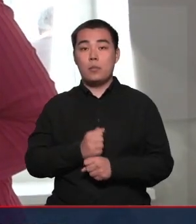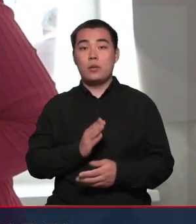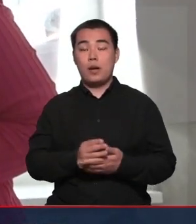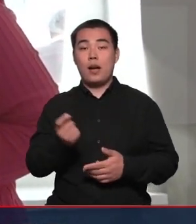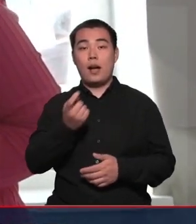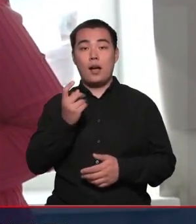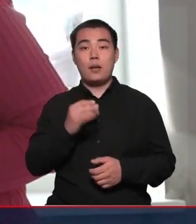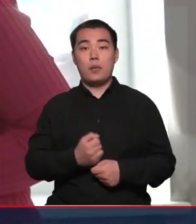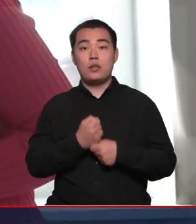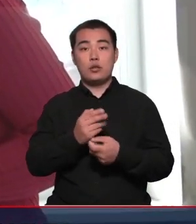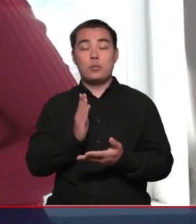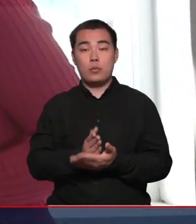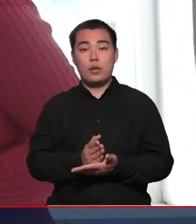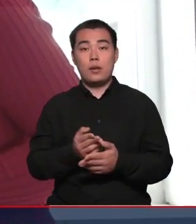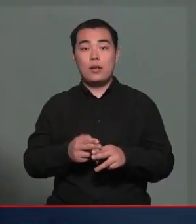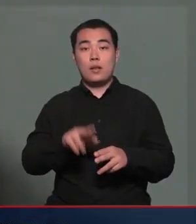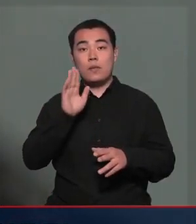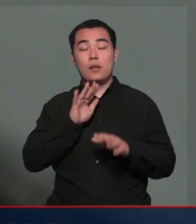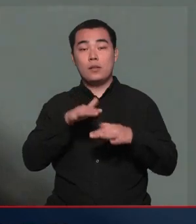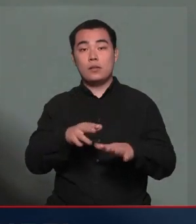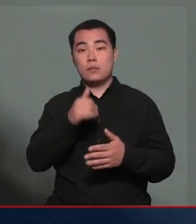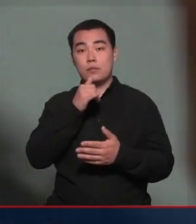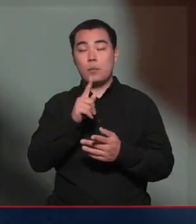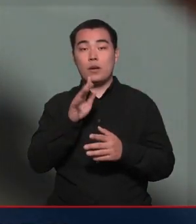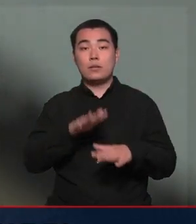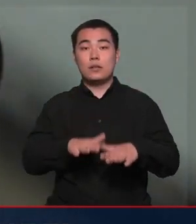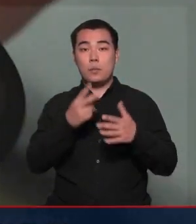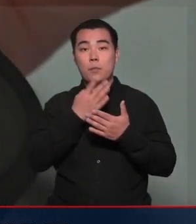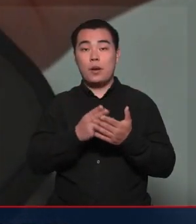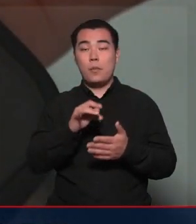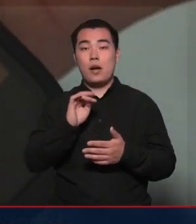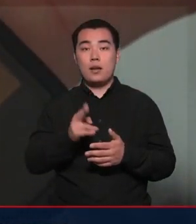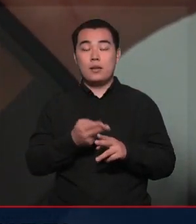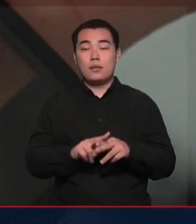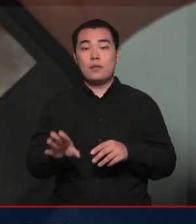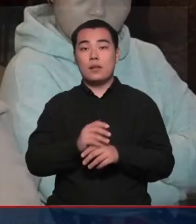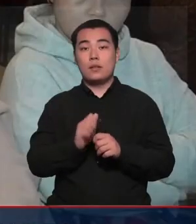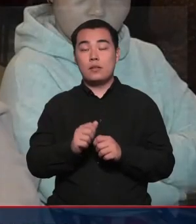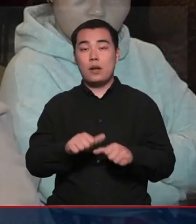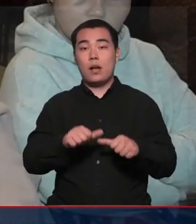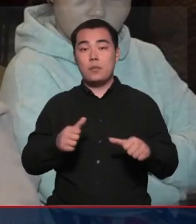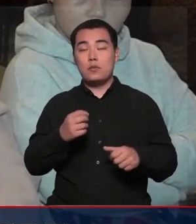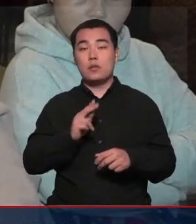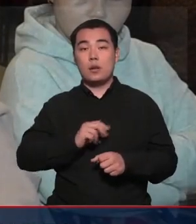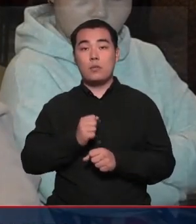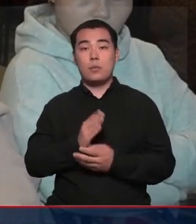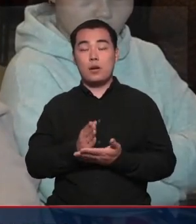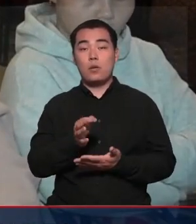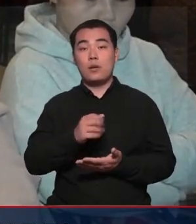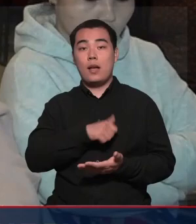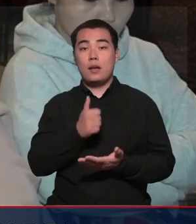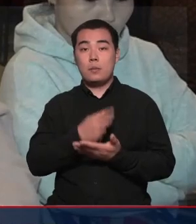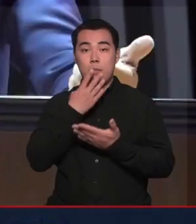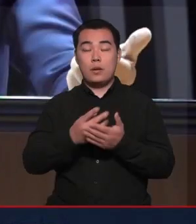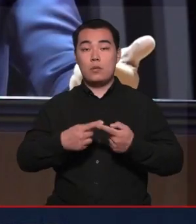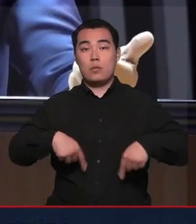Шаруаларға да қолдау көрсетіледі. Судың кетпеуіне байланысты саяжайларда шығындарды есептеу жұмысы біткен жоқ. Облыс әкімі бастаған жергілікті атқарушы